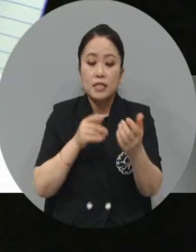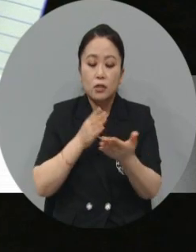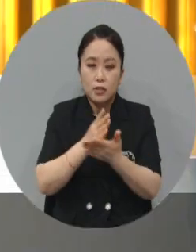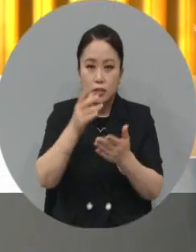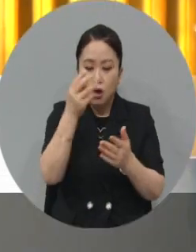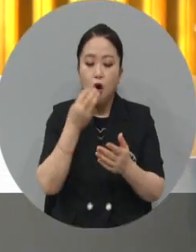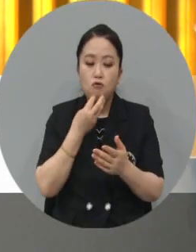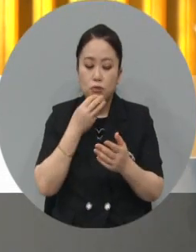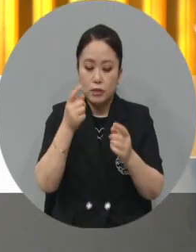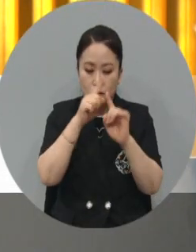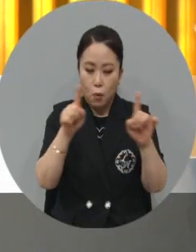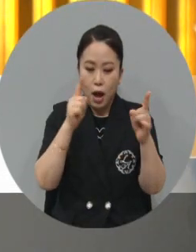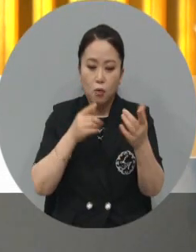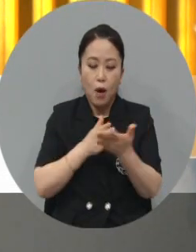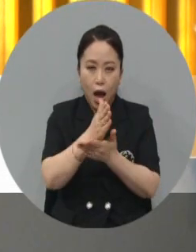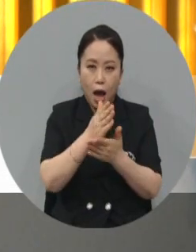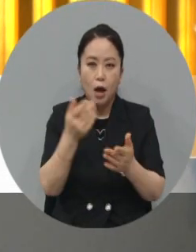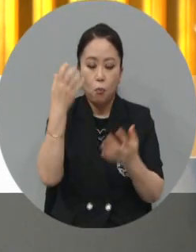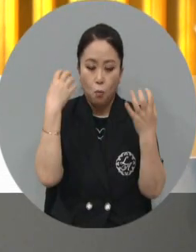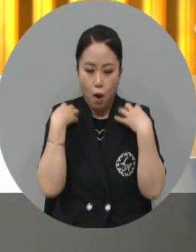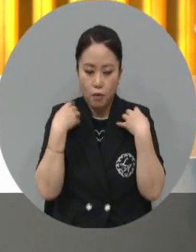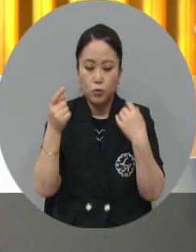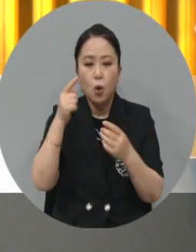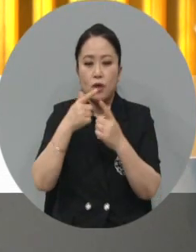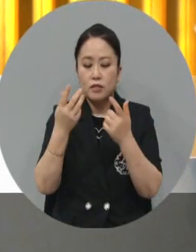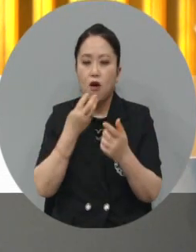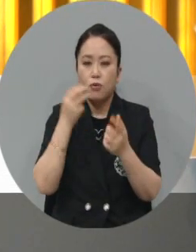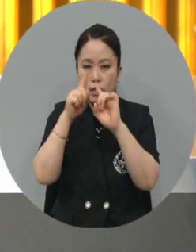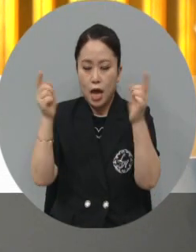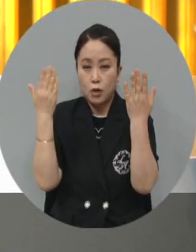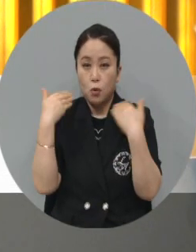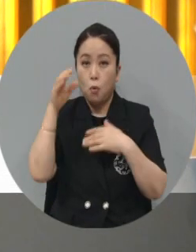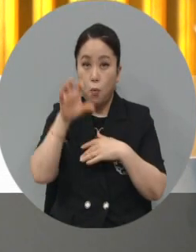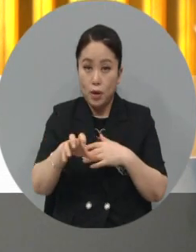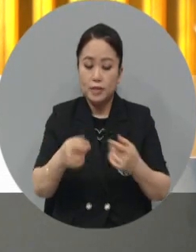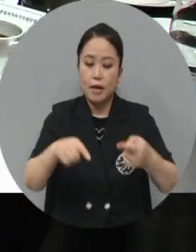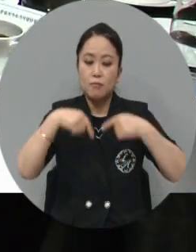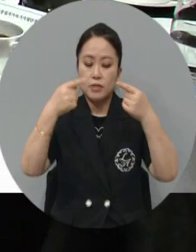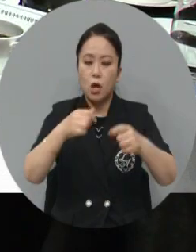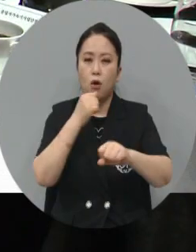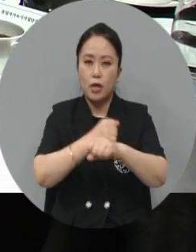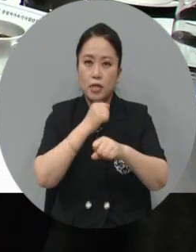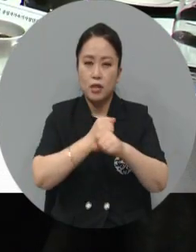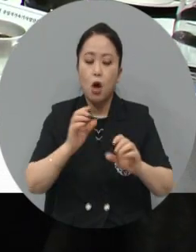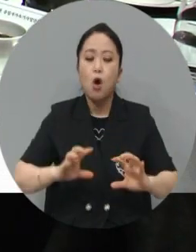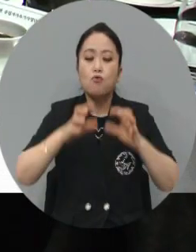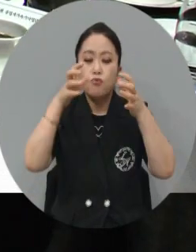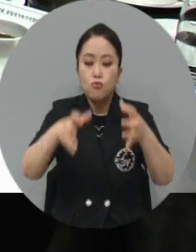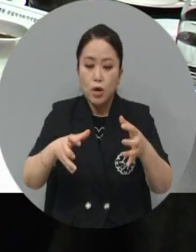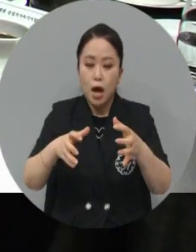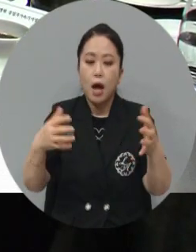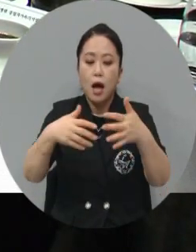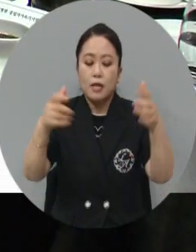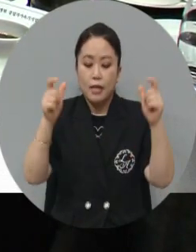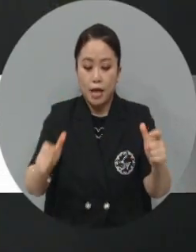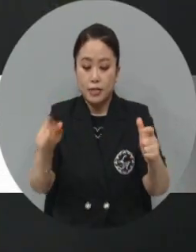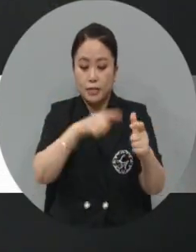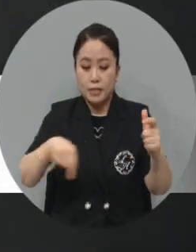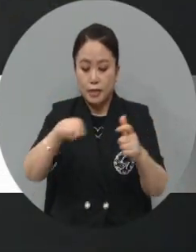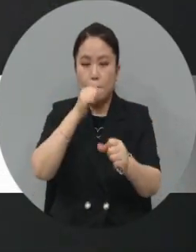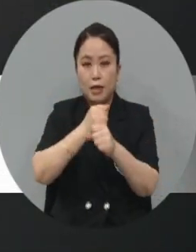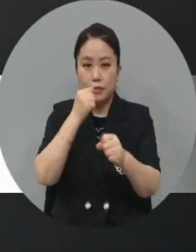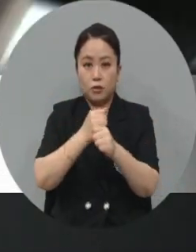한국원자력연구원 등 국내 주요 전문가들이 참석해 의료용 방사선 의과학기술 국가 클러스터 육성 방안 등에 대해